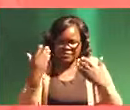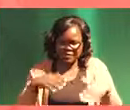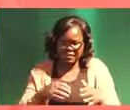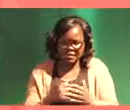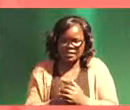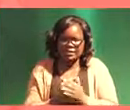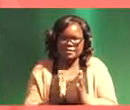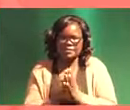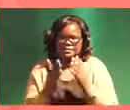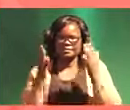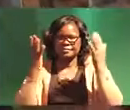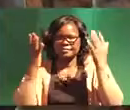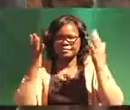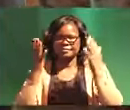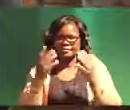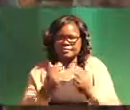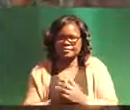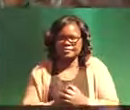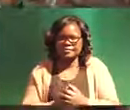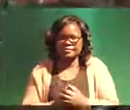Lentore kwa kofi.